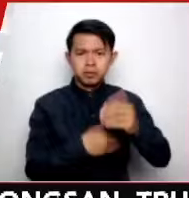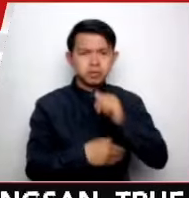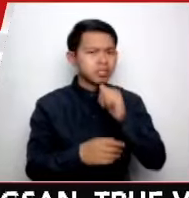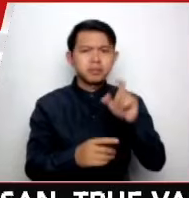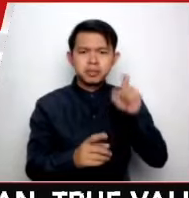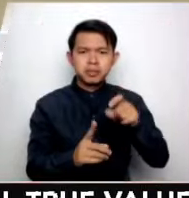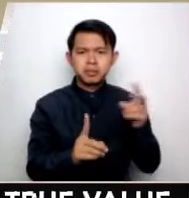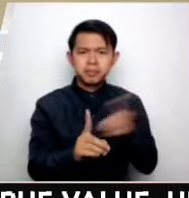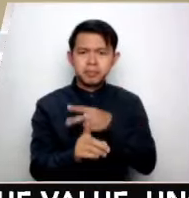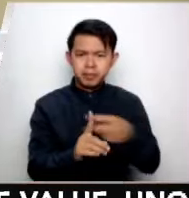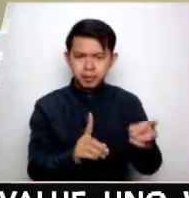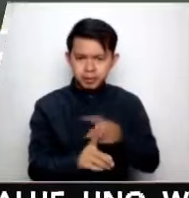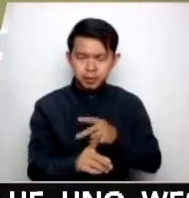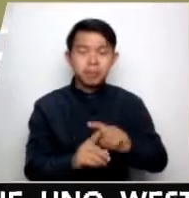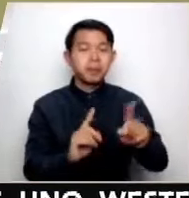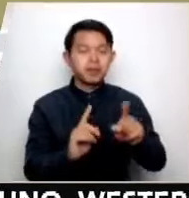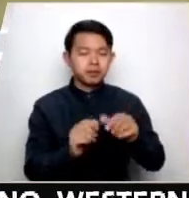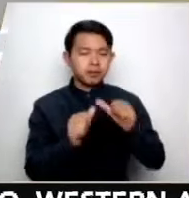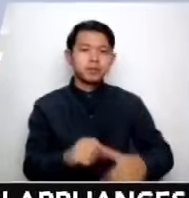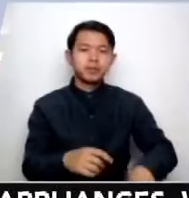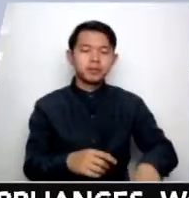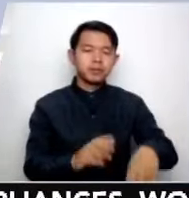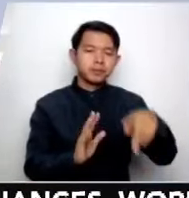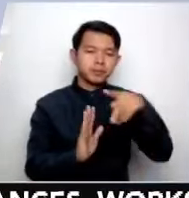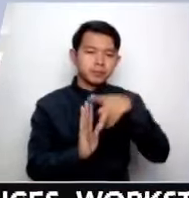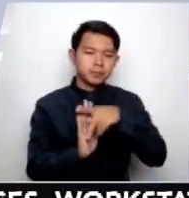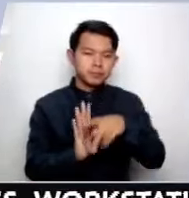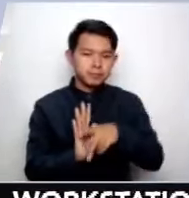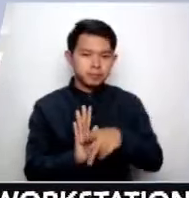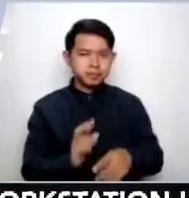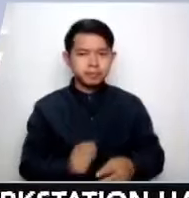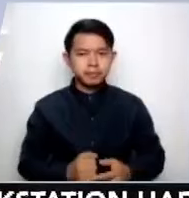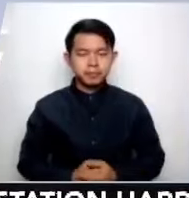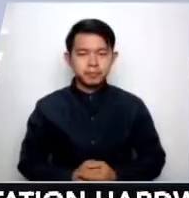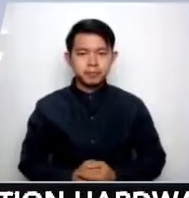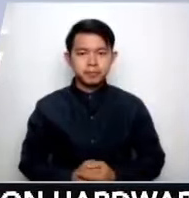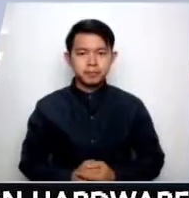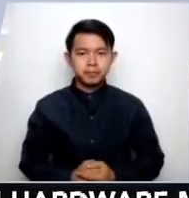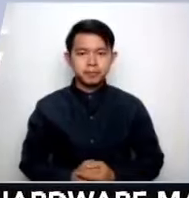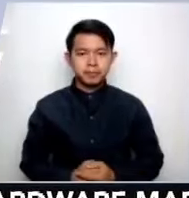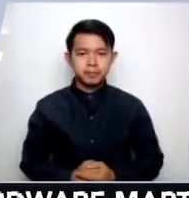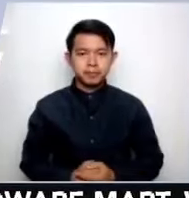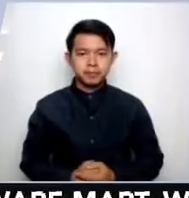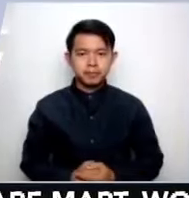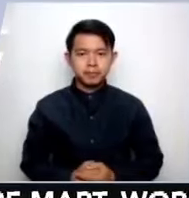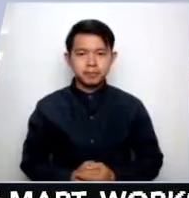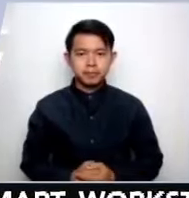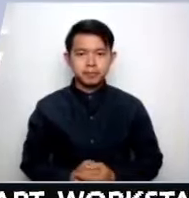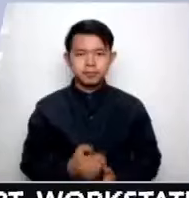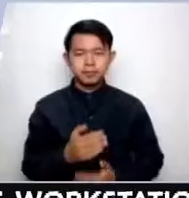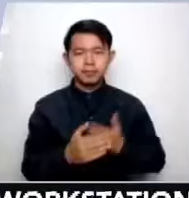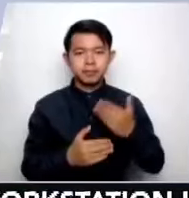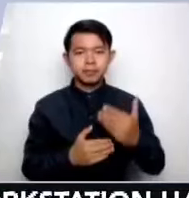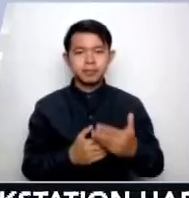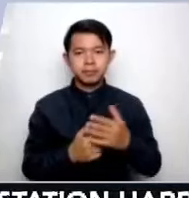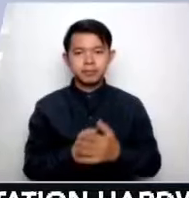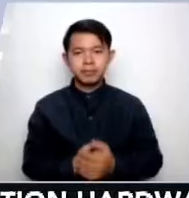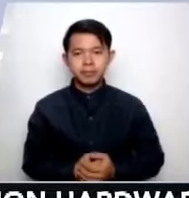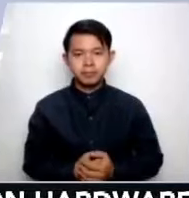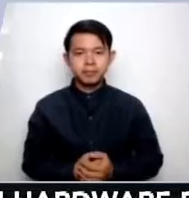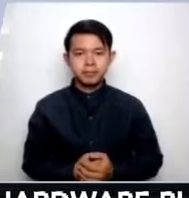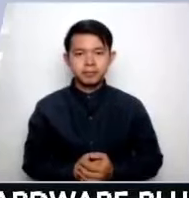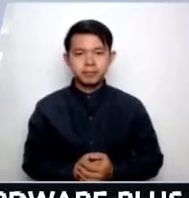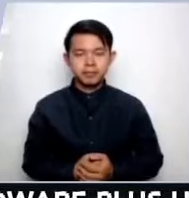m prins inupload ng isang social media influencer at nagviral ang